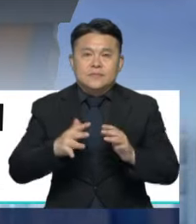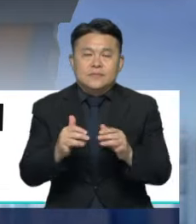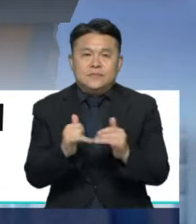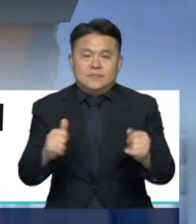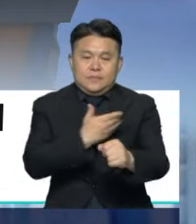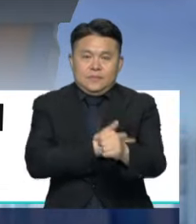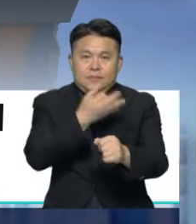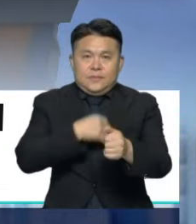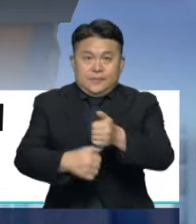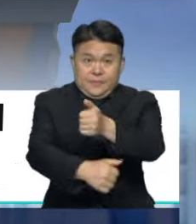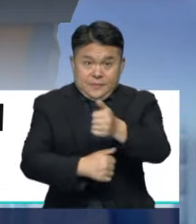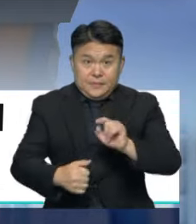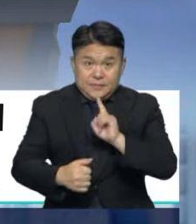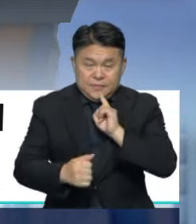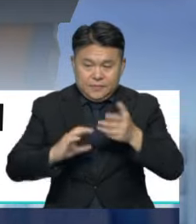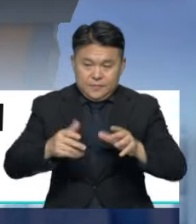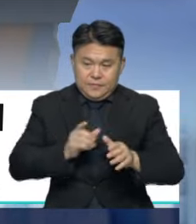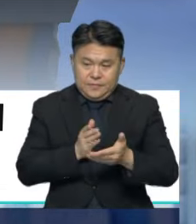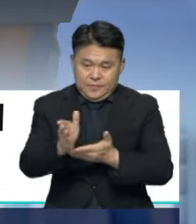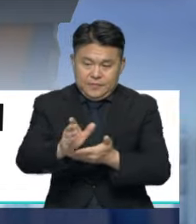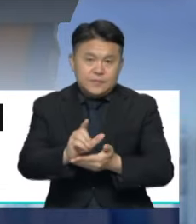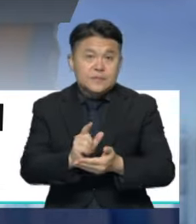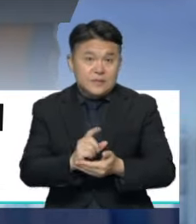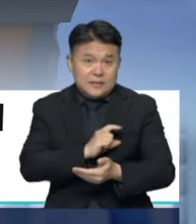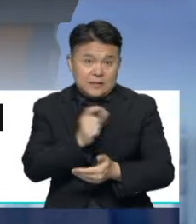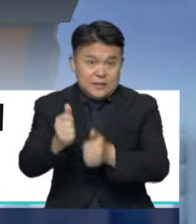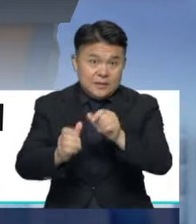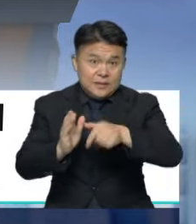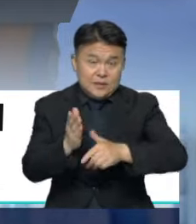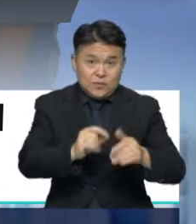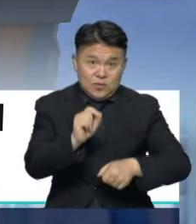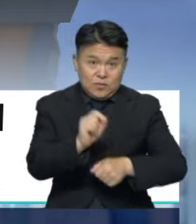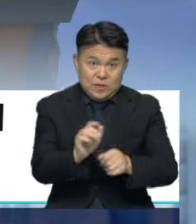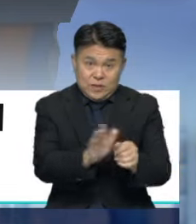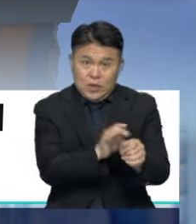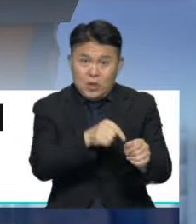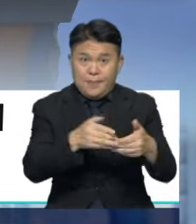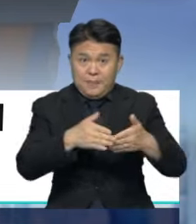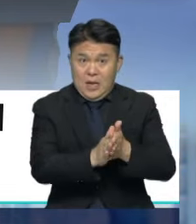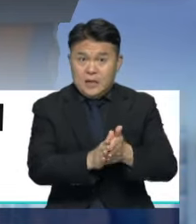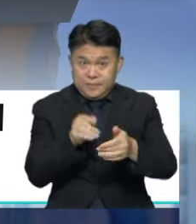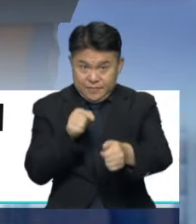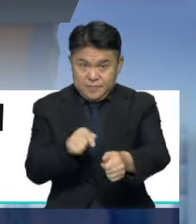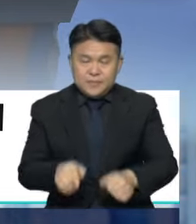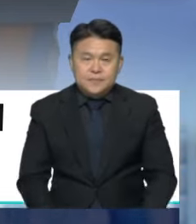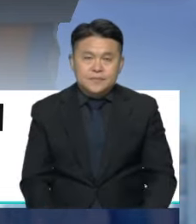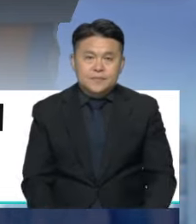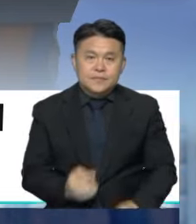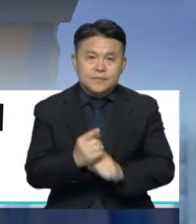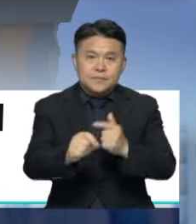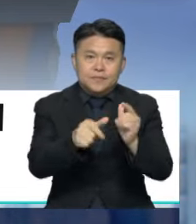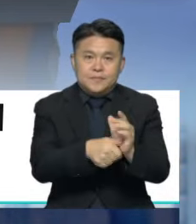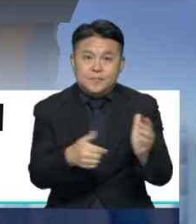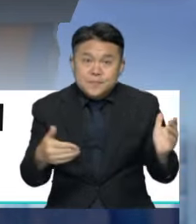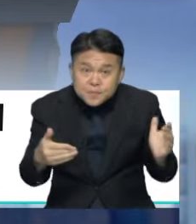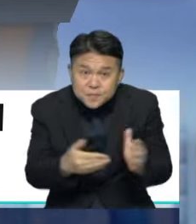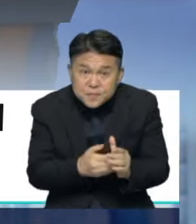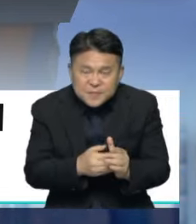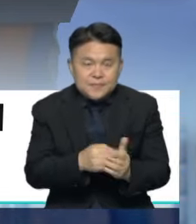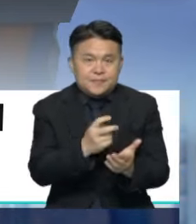국민권익위원회가 국가전문 자격 시험에서 공무원들이 받았던 특례를 폐지하라고 권고했습니다 내년 6월까지 각 부처에서